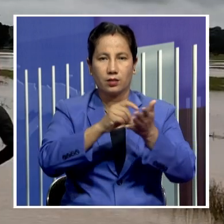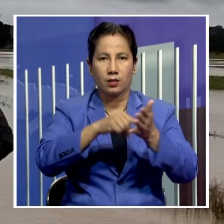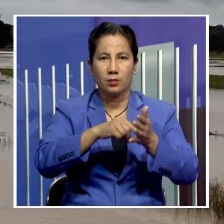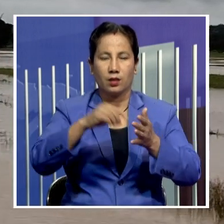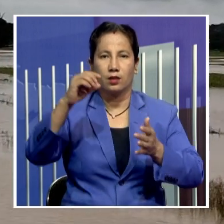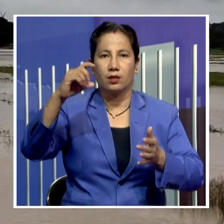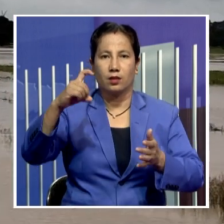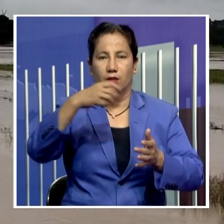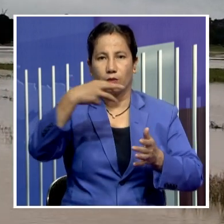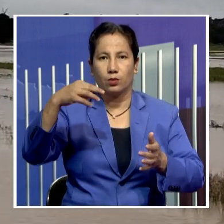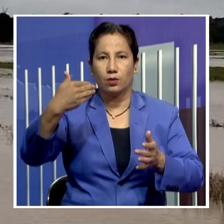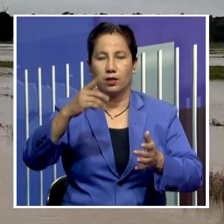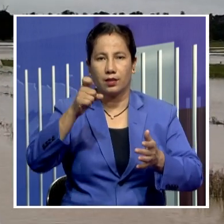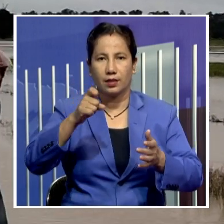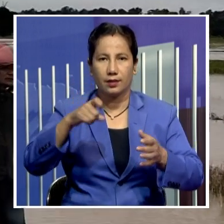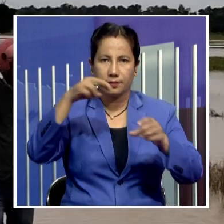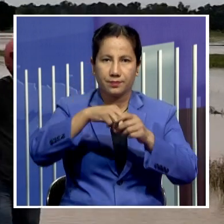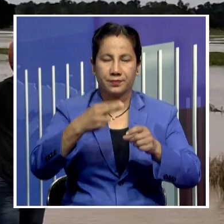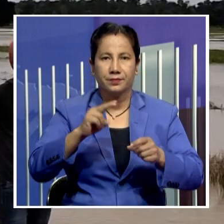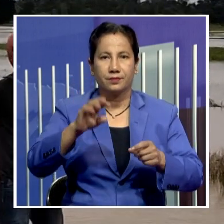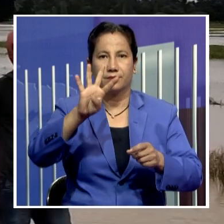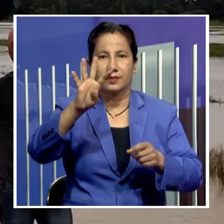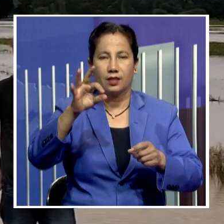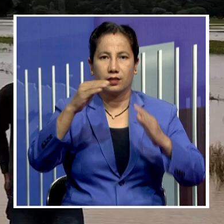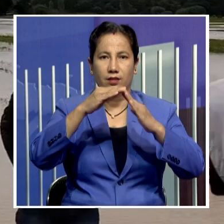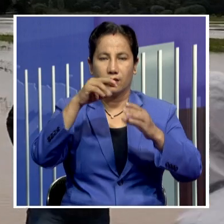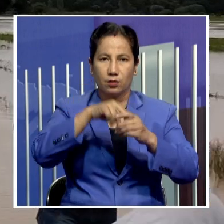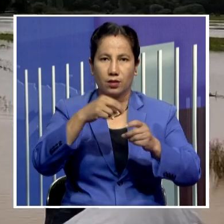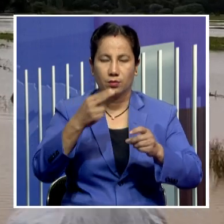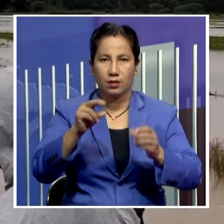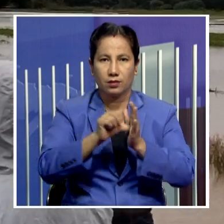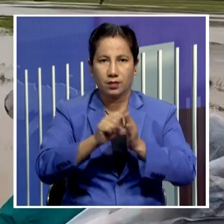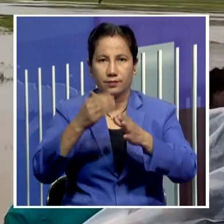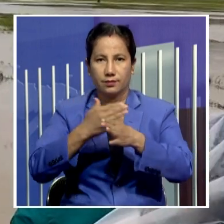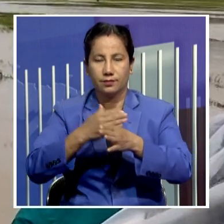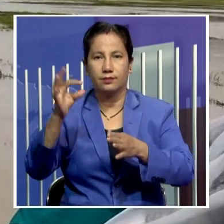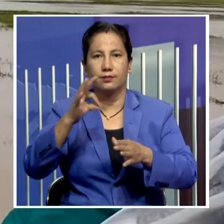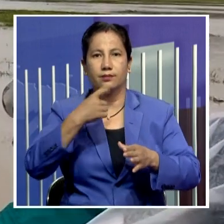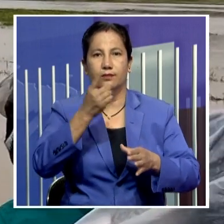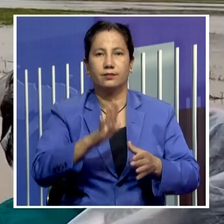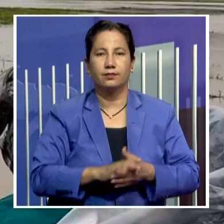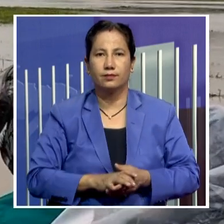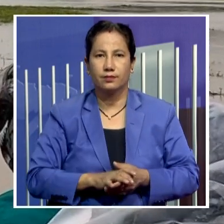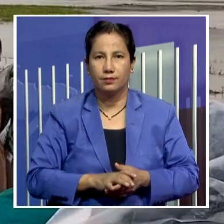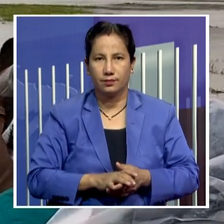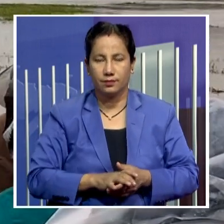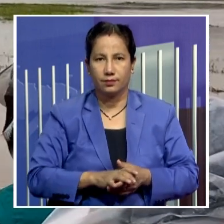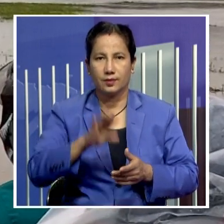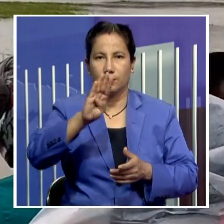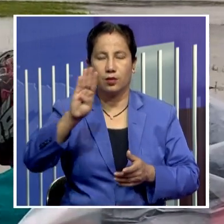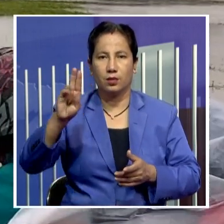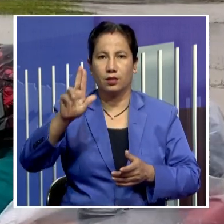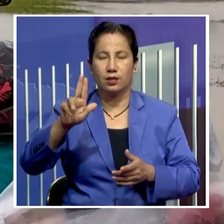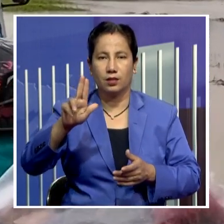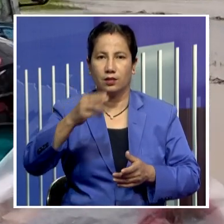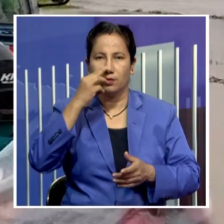बालापुर डुबानमा परेको छ। बालापुरका झन्डै 40 घर डुबानमा परेका जिल्ला प्रशासन कार्यालयले जनाएको छ। बबईमा